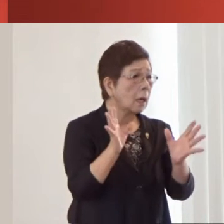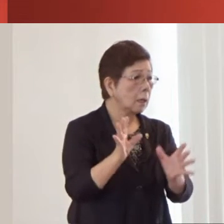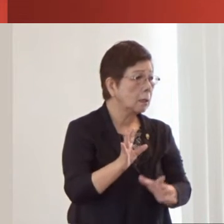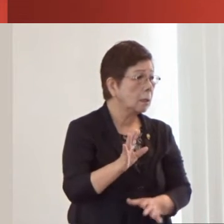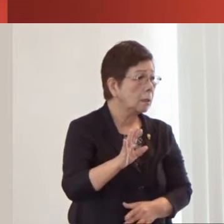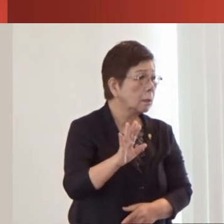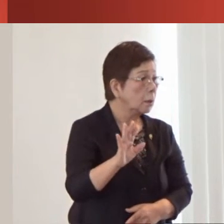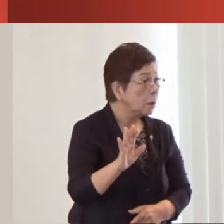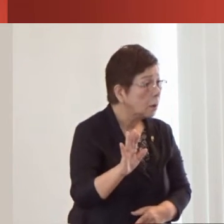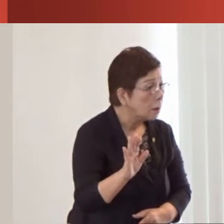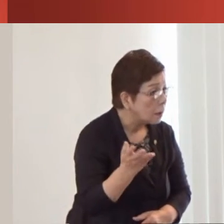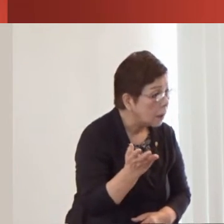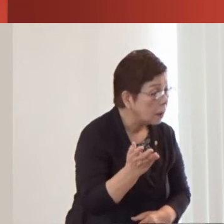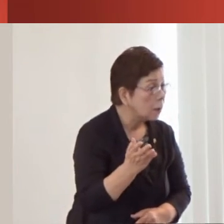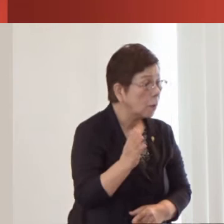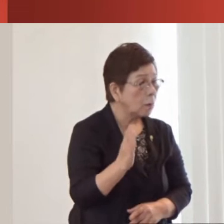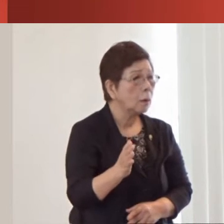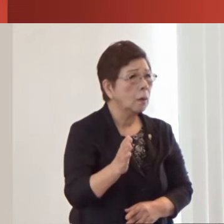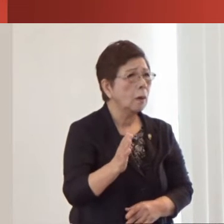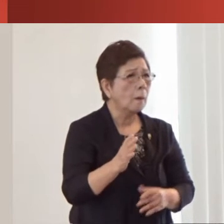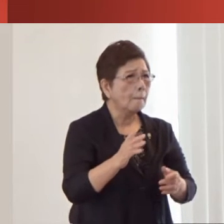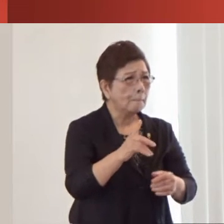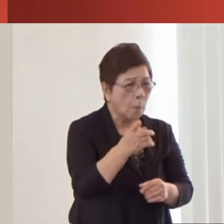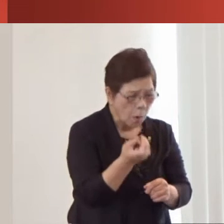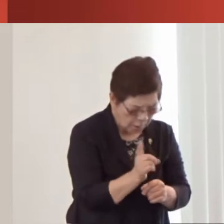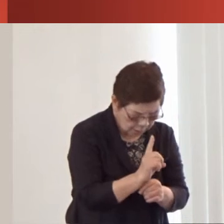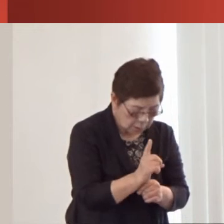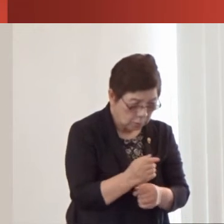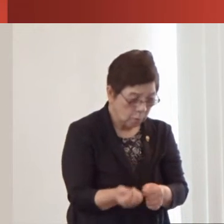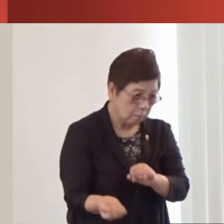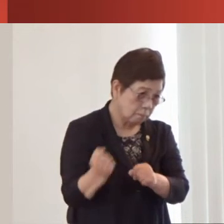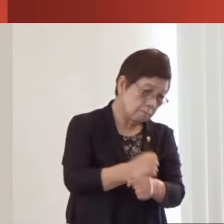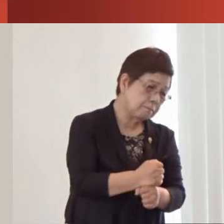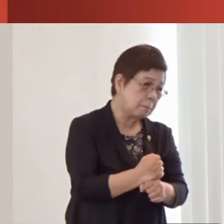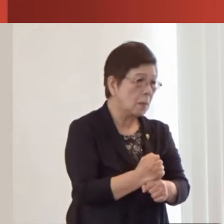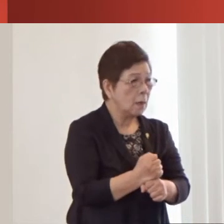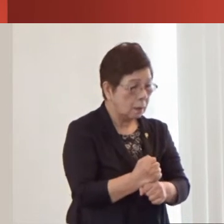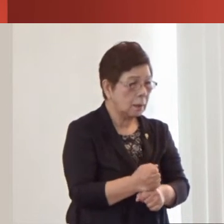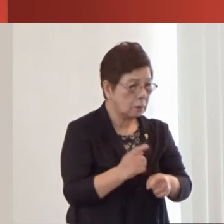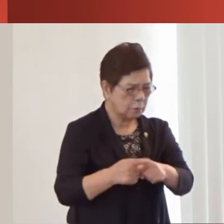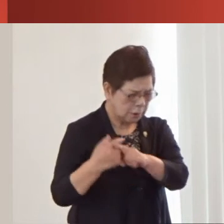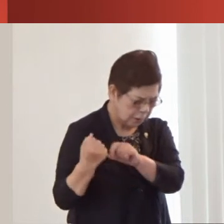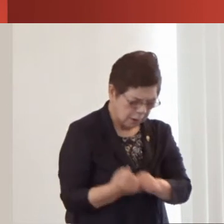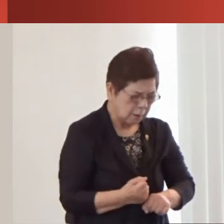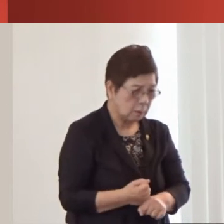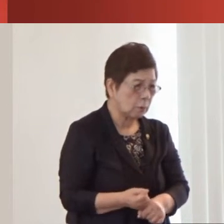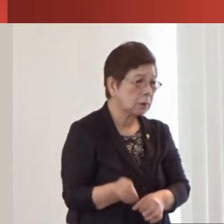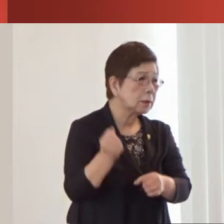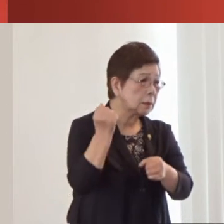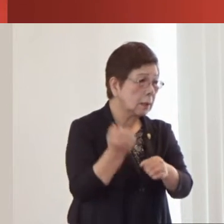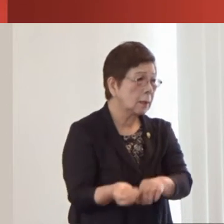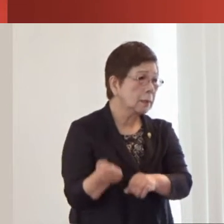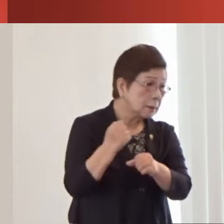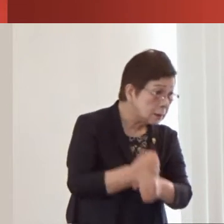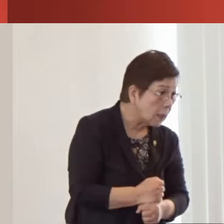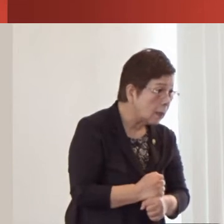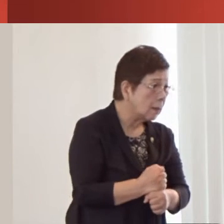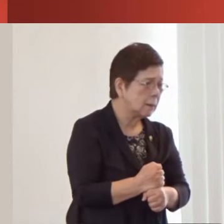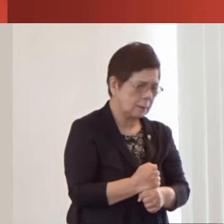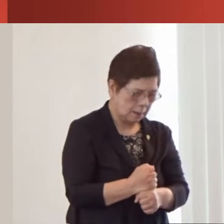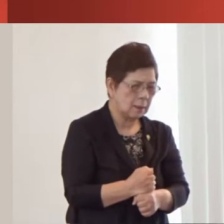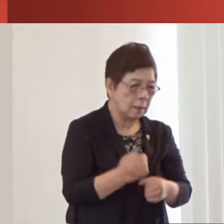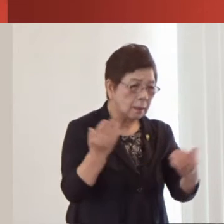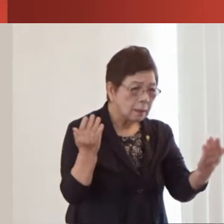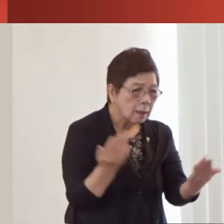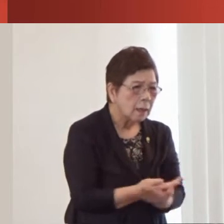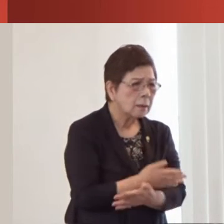度関係が修復されたということであります。ローマの信徒への手紙の3章23節に、人は